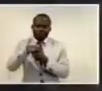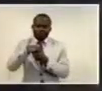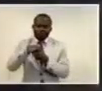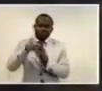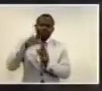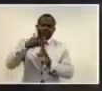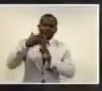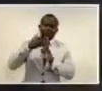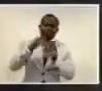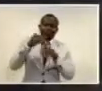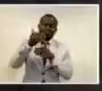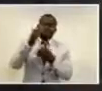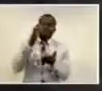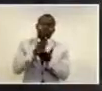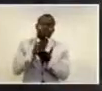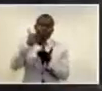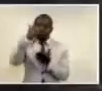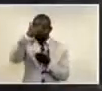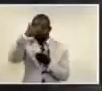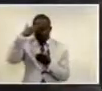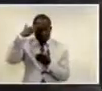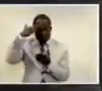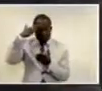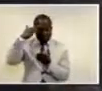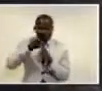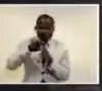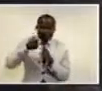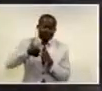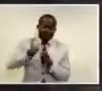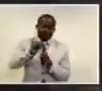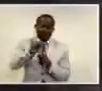babigeza hagati babirekeraho ku mpamvu zibaturutseho zindi